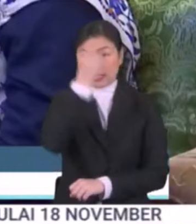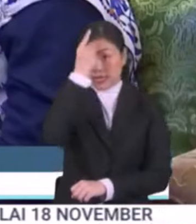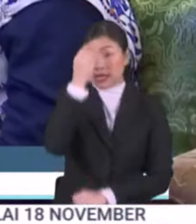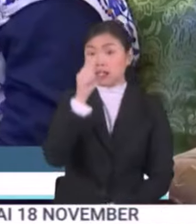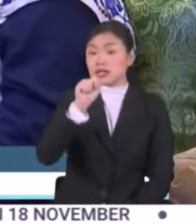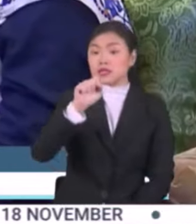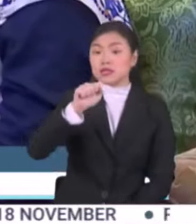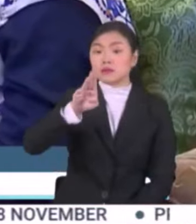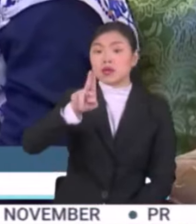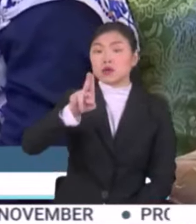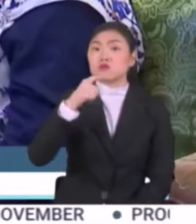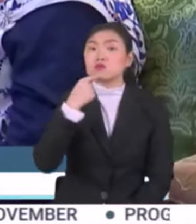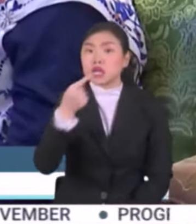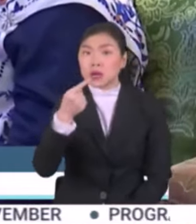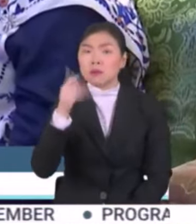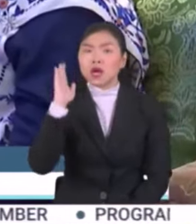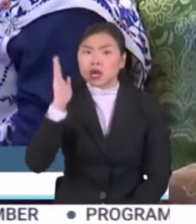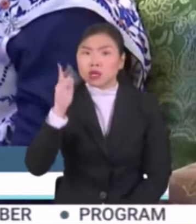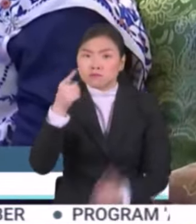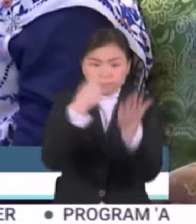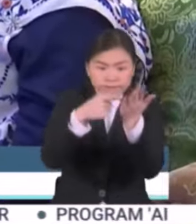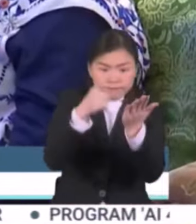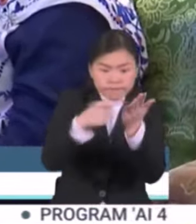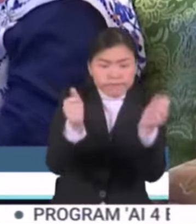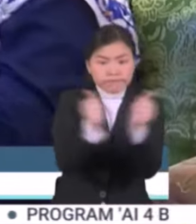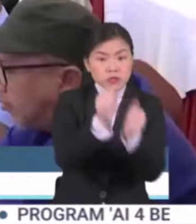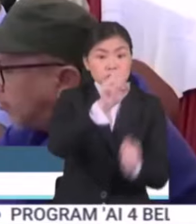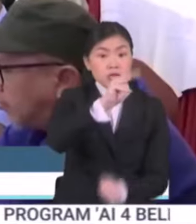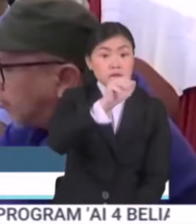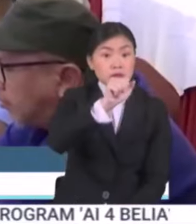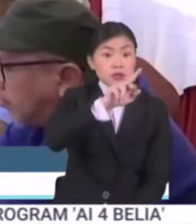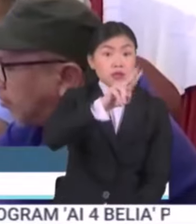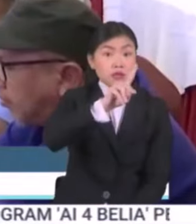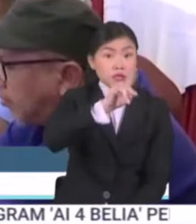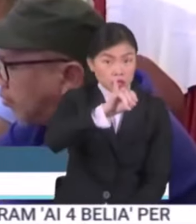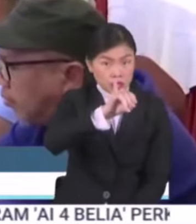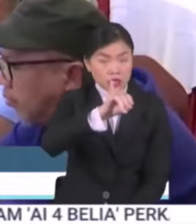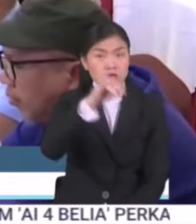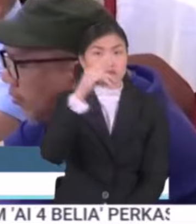berkata pihaknya akan merujuk kepada MARDI untuk membuat pengesahan.